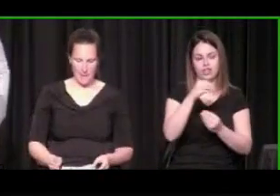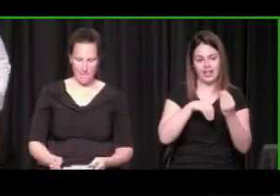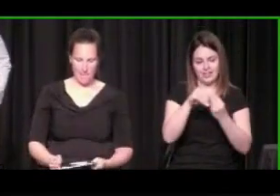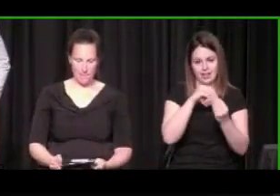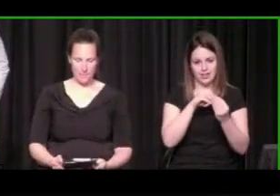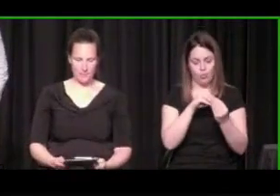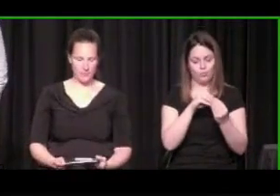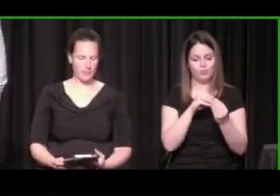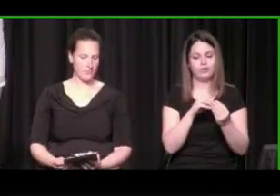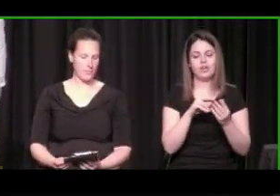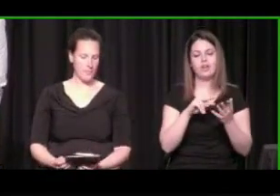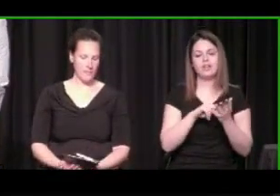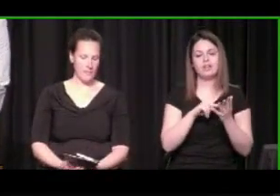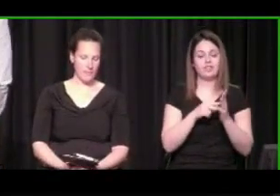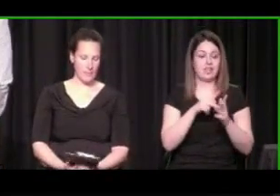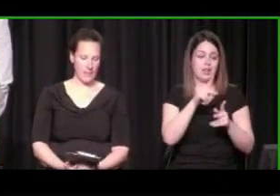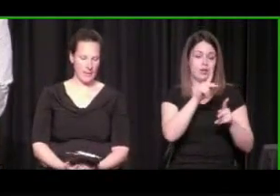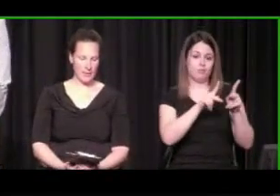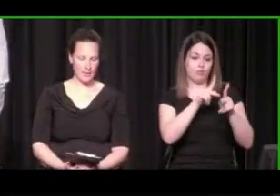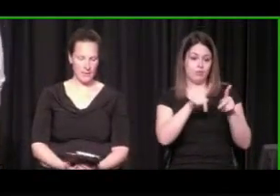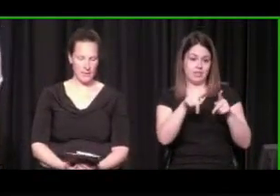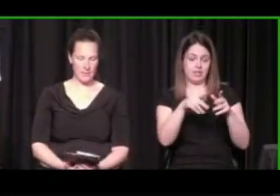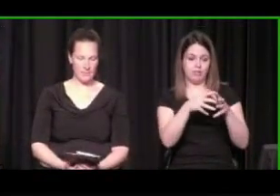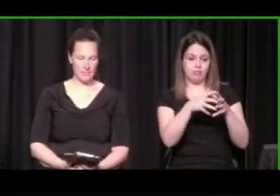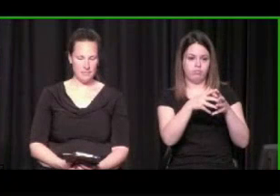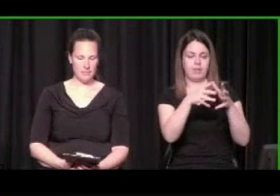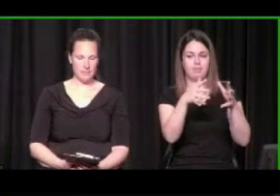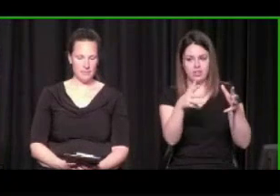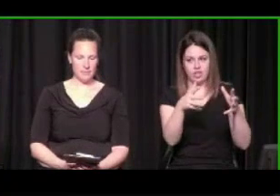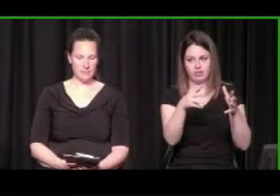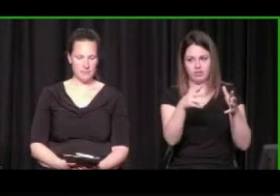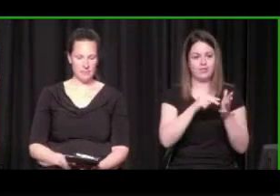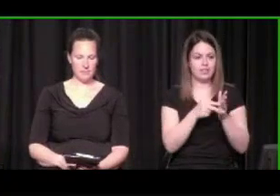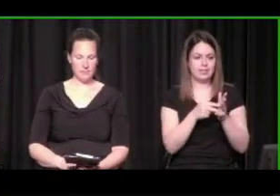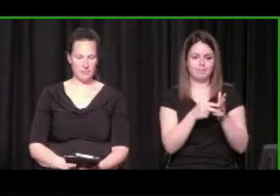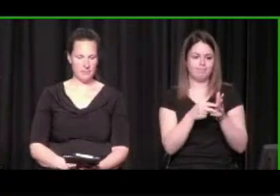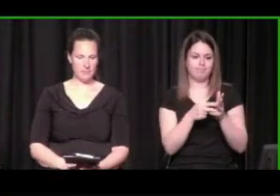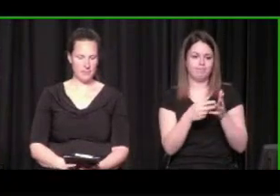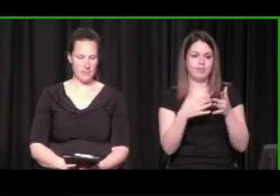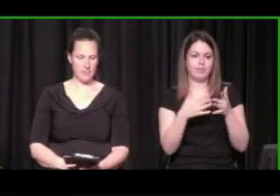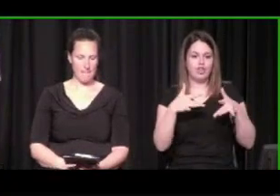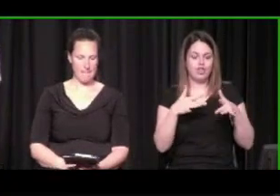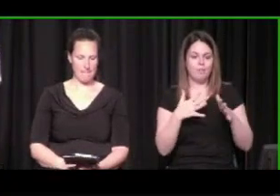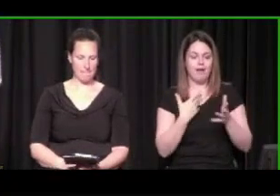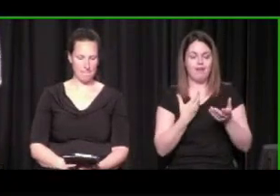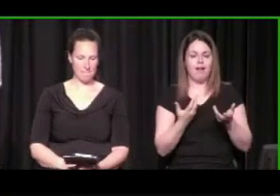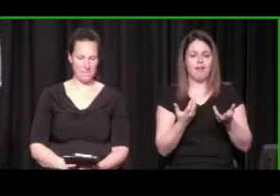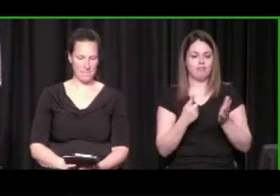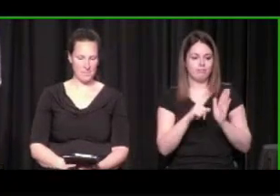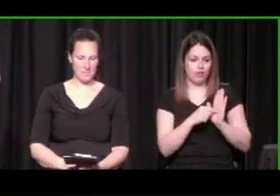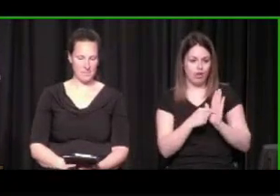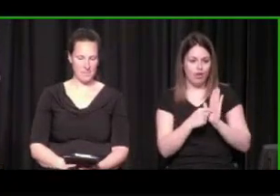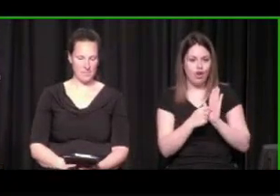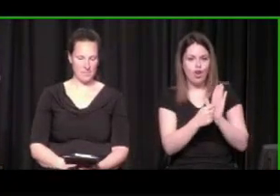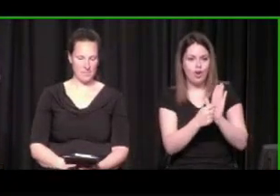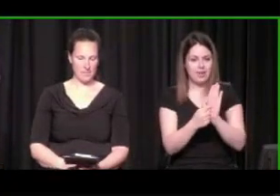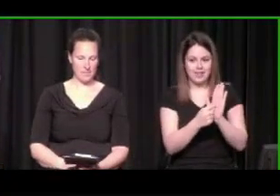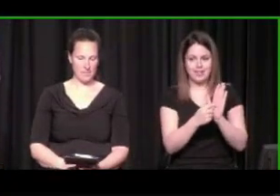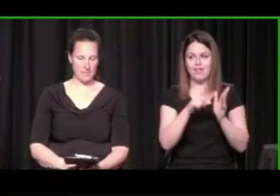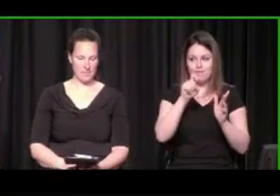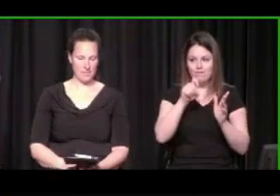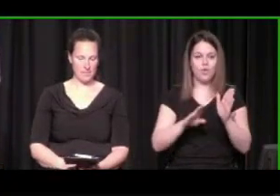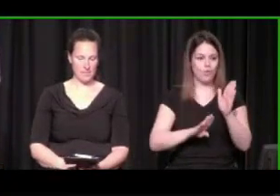qu'étant donné qu'on est face à une population qui est en émergence, on n'a pas encore cette représentation-là de quelque chose qui doit